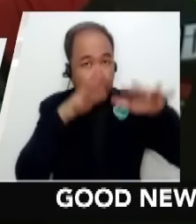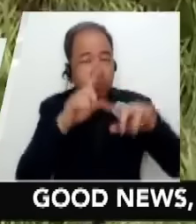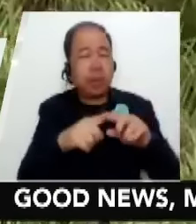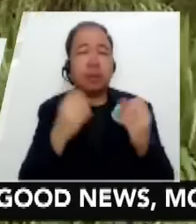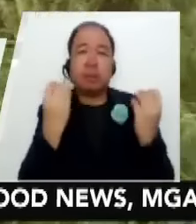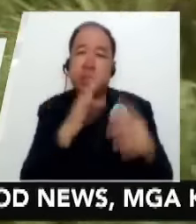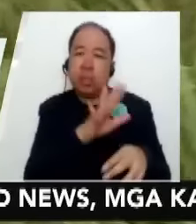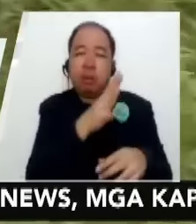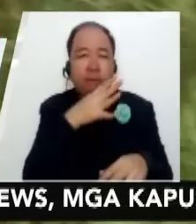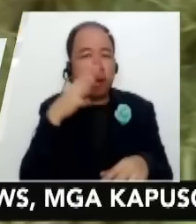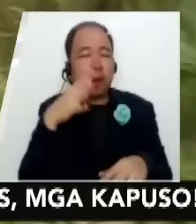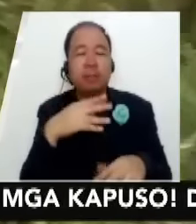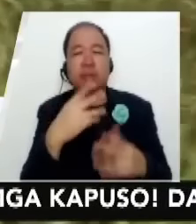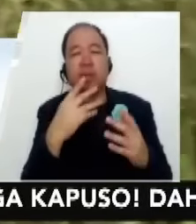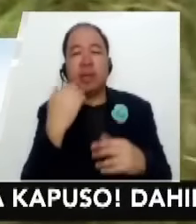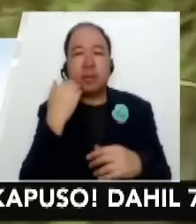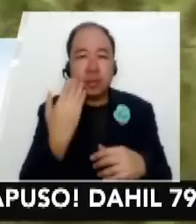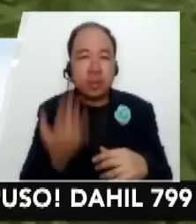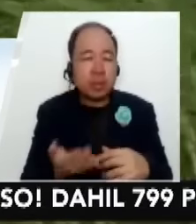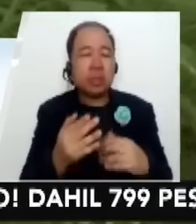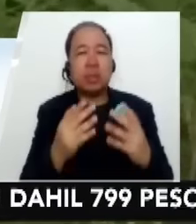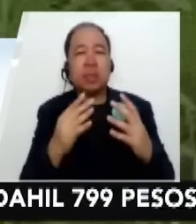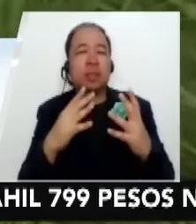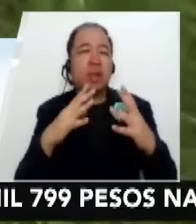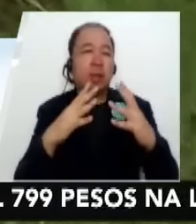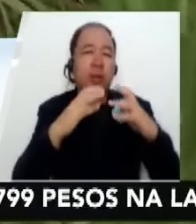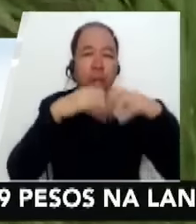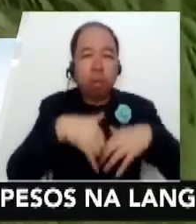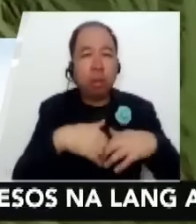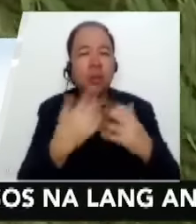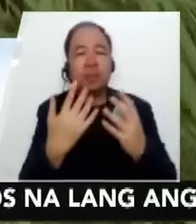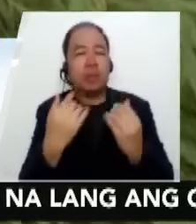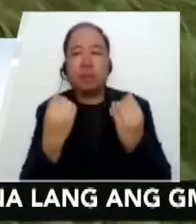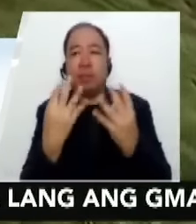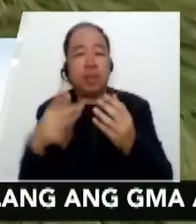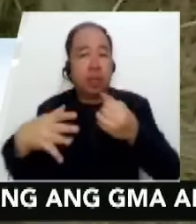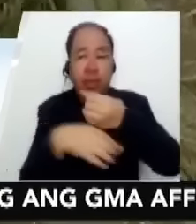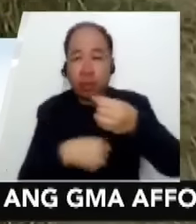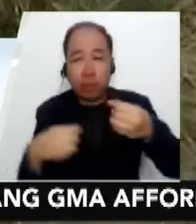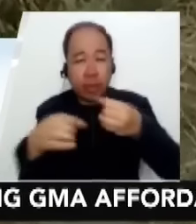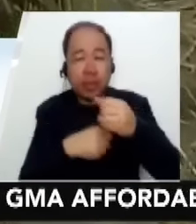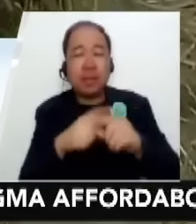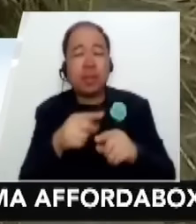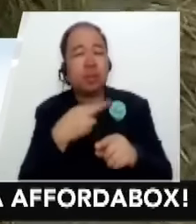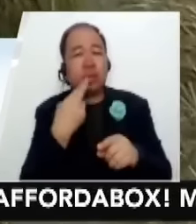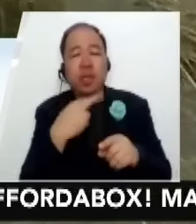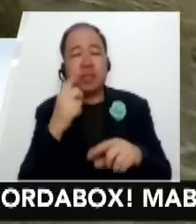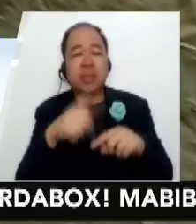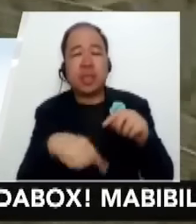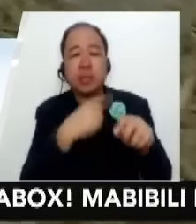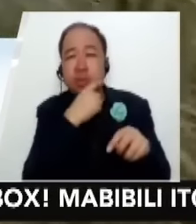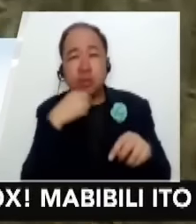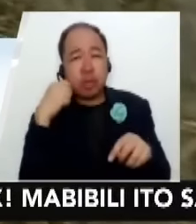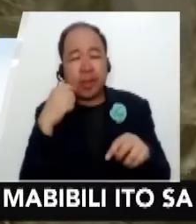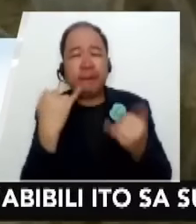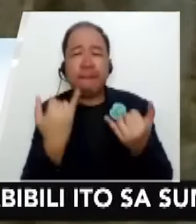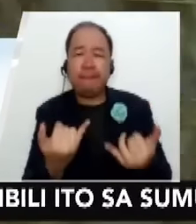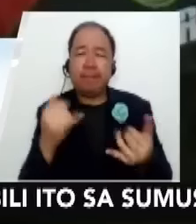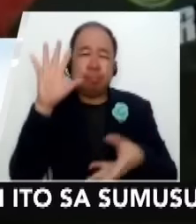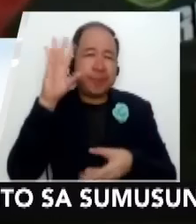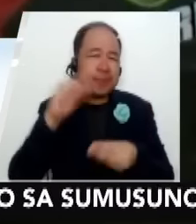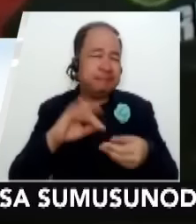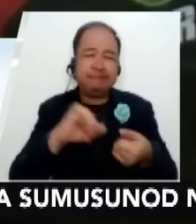ang dumapa, ang tumumba. So marami rin nag-ani na hindi naman makatuyo. So kaya napakalaki ang kabuuan na pinsala